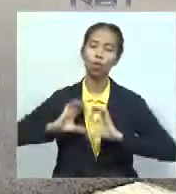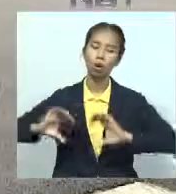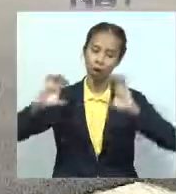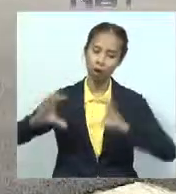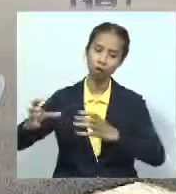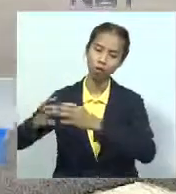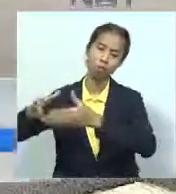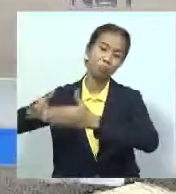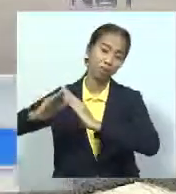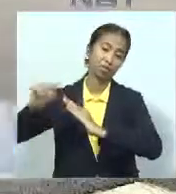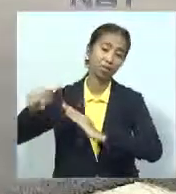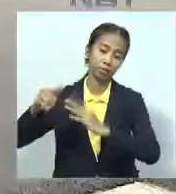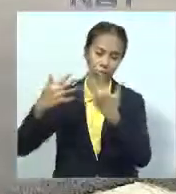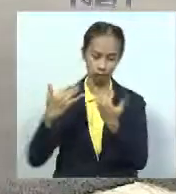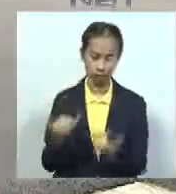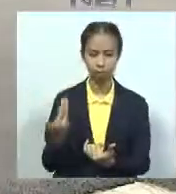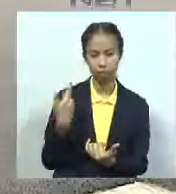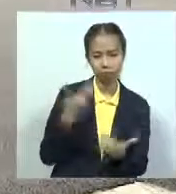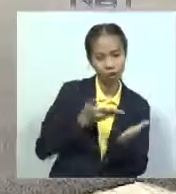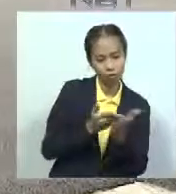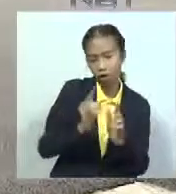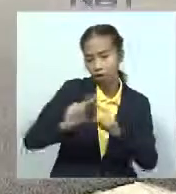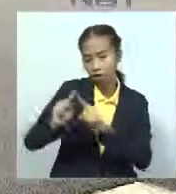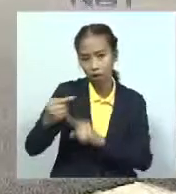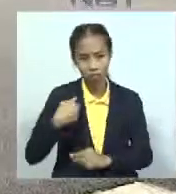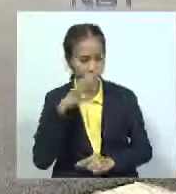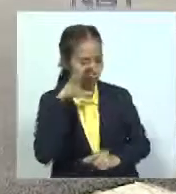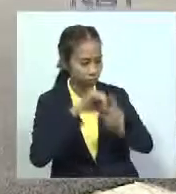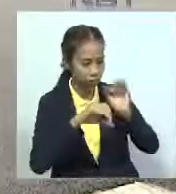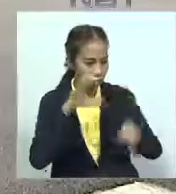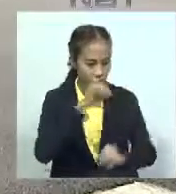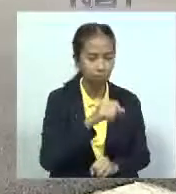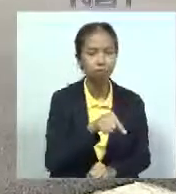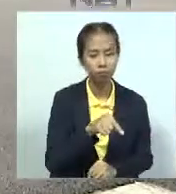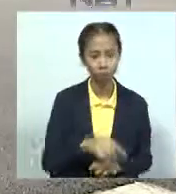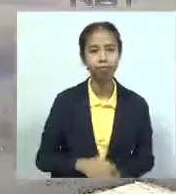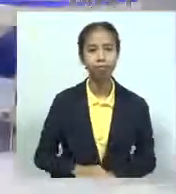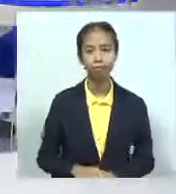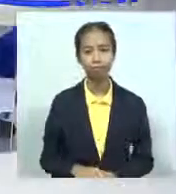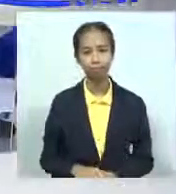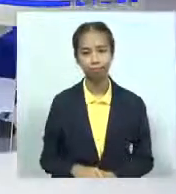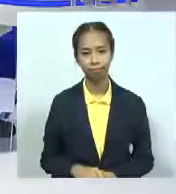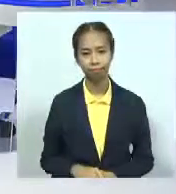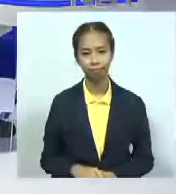ซึ่งในขณะนี้เองนะคะก็มีหลายฝ่ายนะคะจับตามองเป็นพิเศษค่ะคุณกรองแก้วคุณสุพนันท์คะ